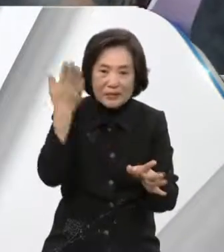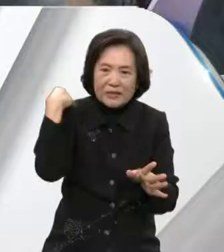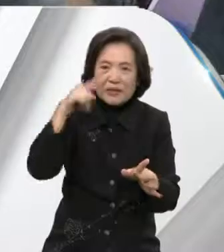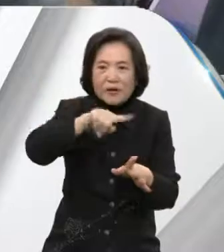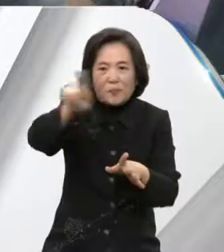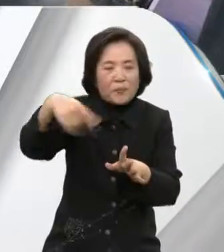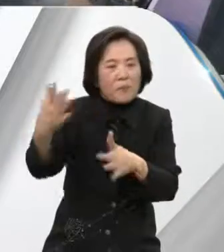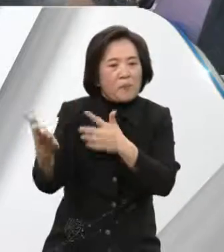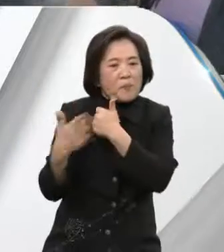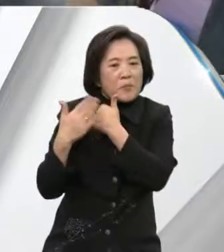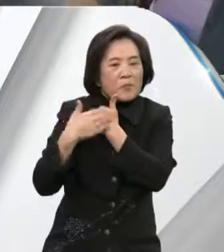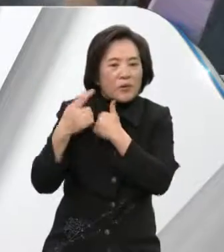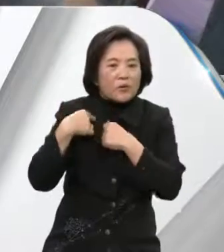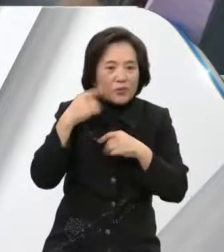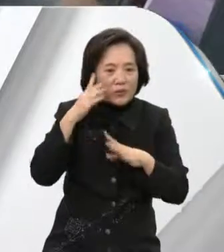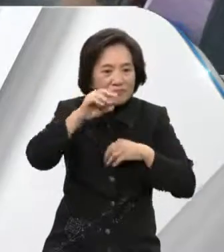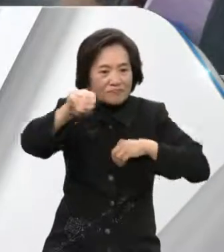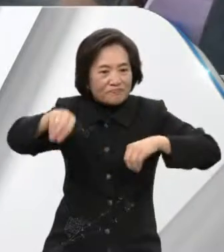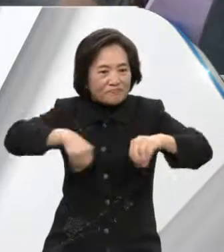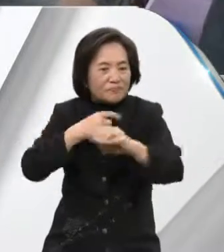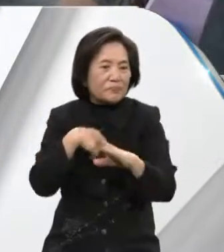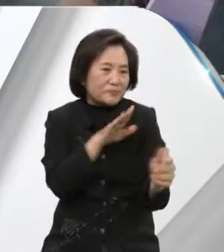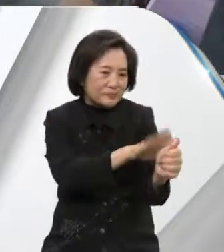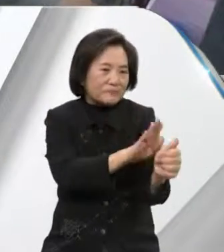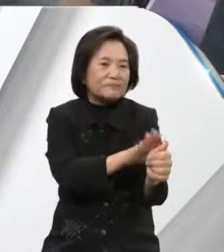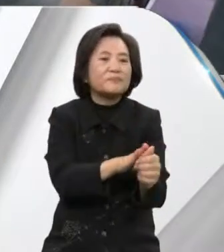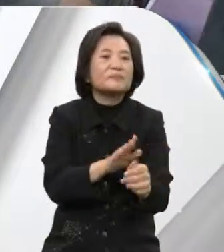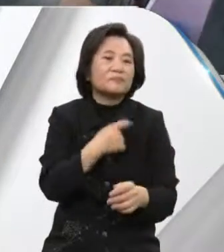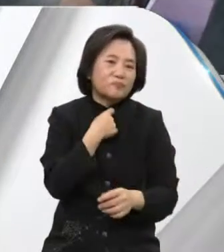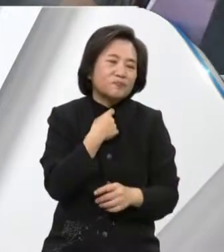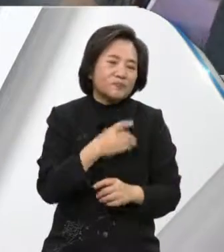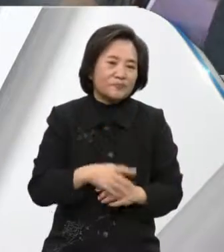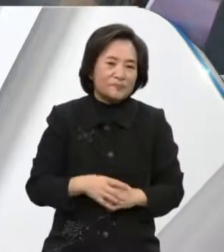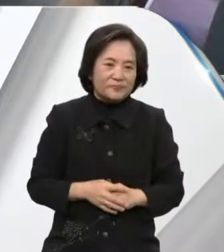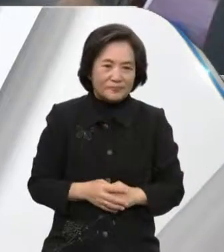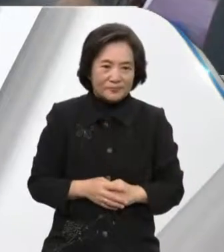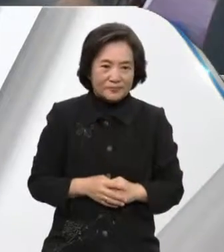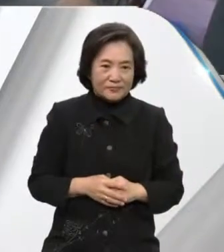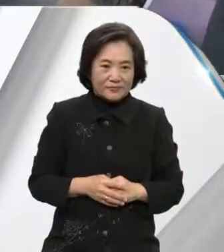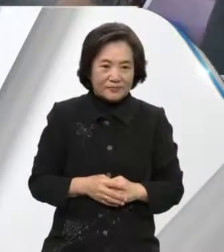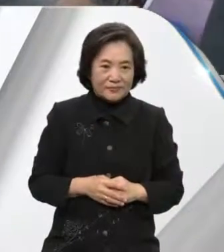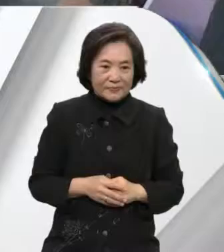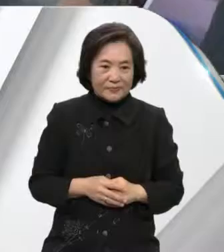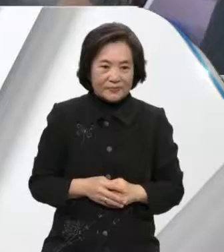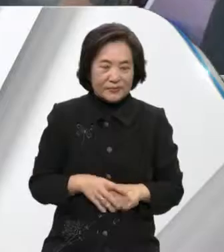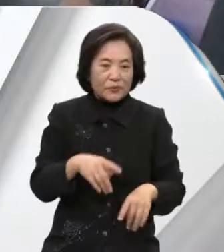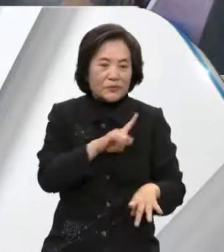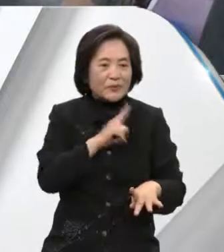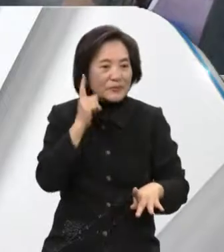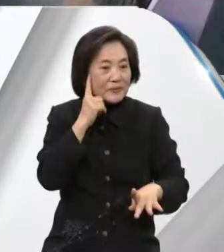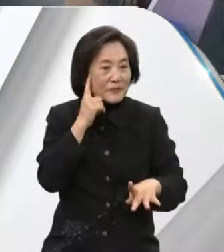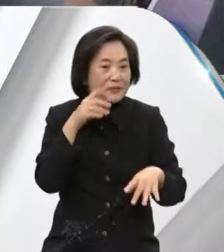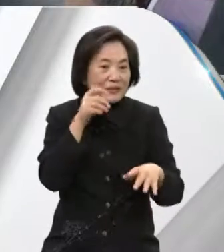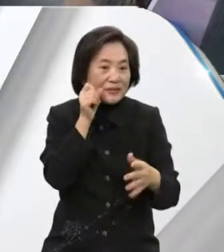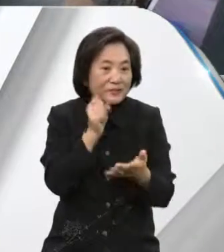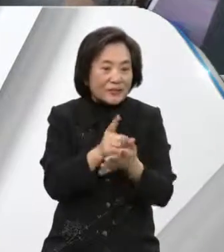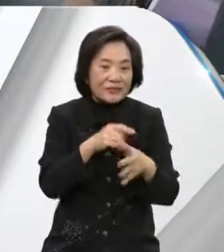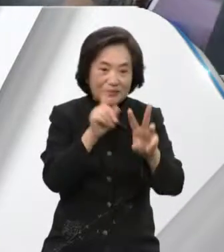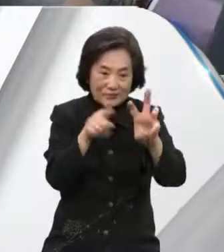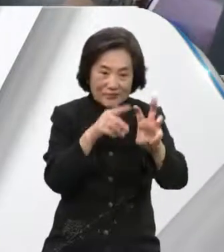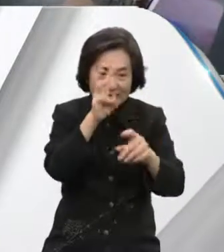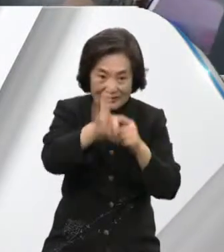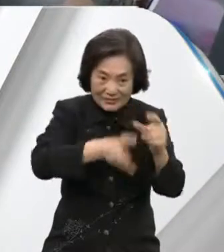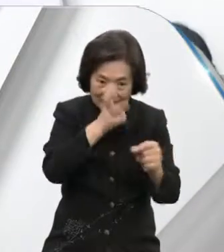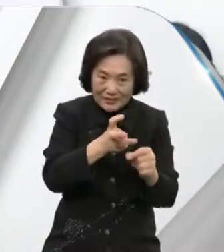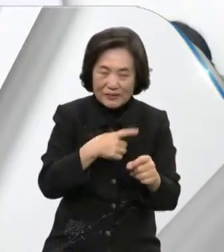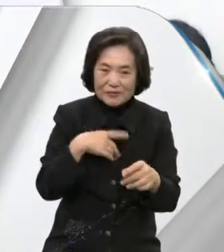前帮助我的认养人一样，可以帮助以后的就是家父的孩子。然后我是自己设定至少要当30年的